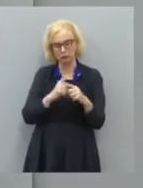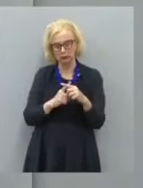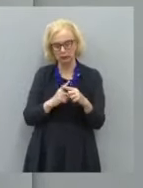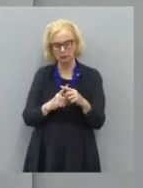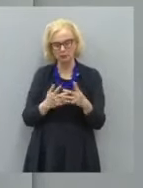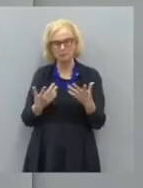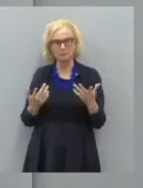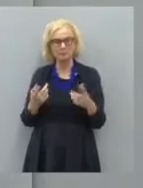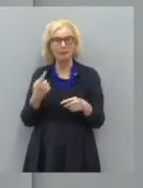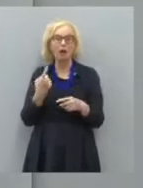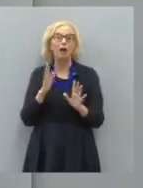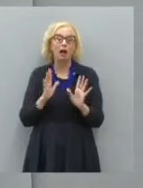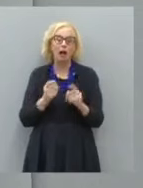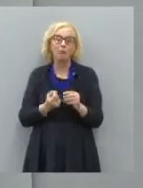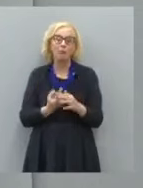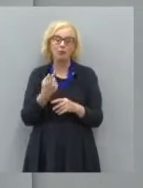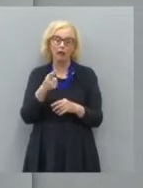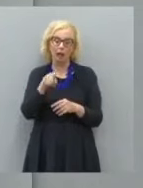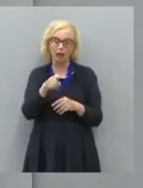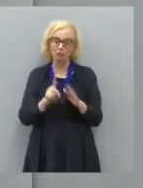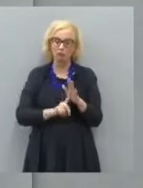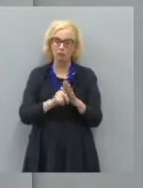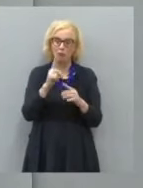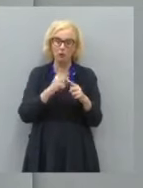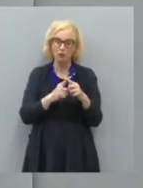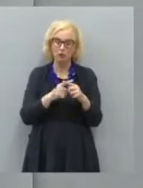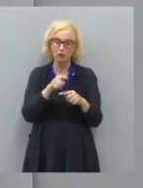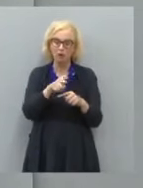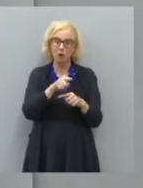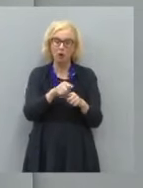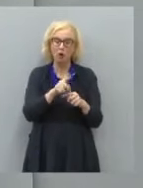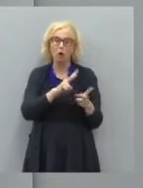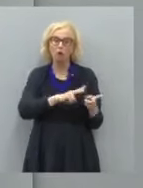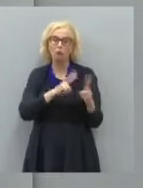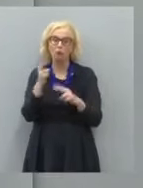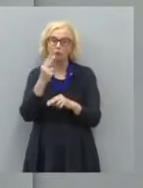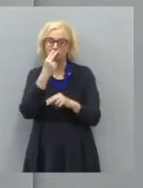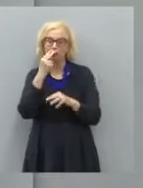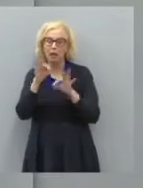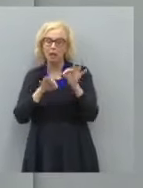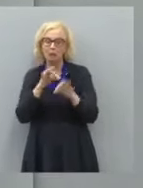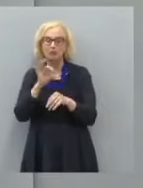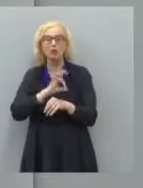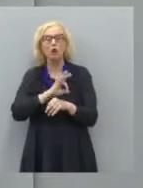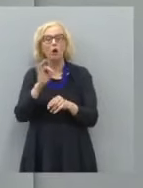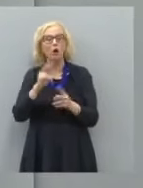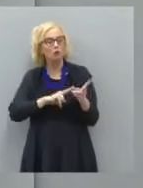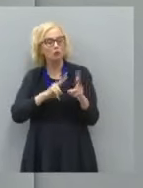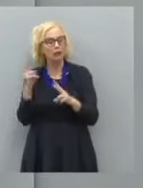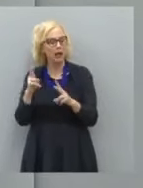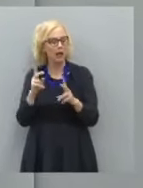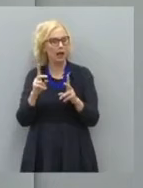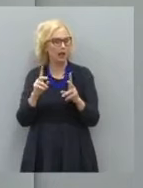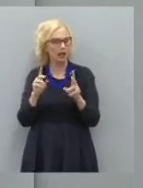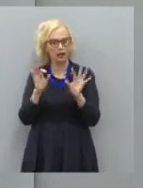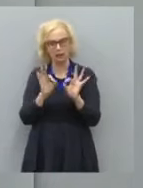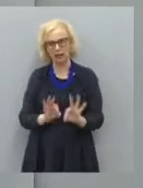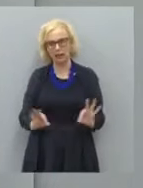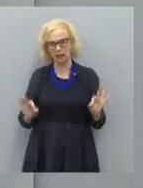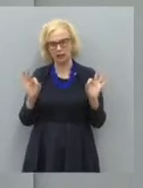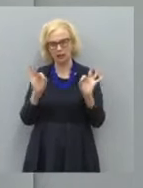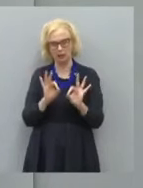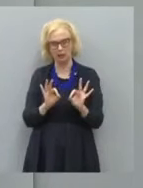questi soggetti positivi poi però non finiscono neri e ne rianimazione né anni enne pure in ospedale quindi